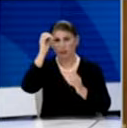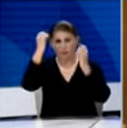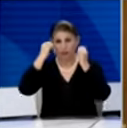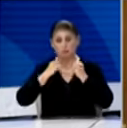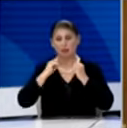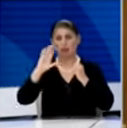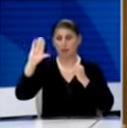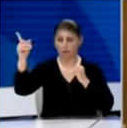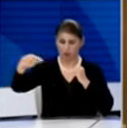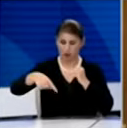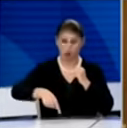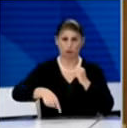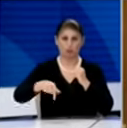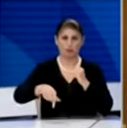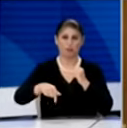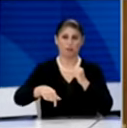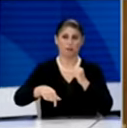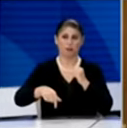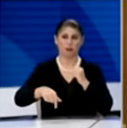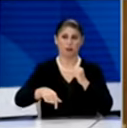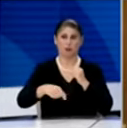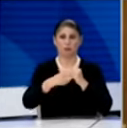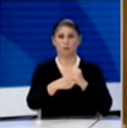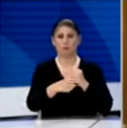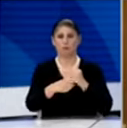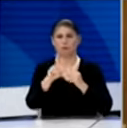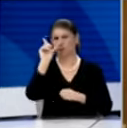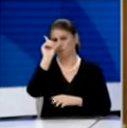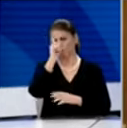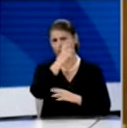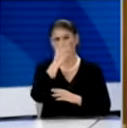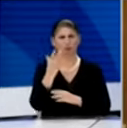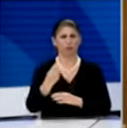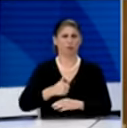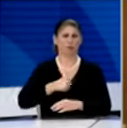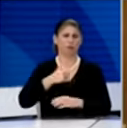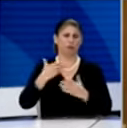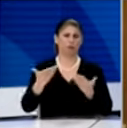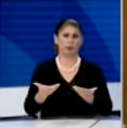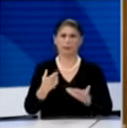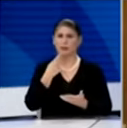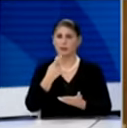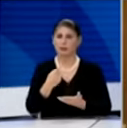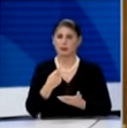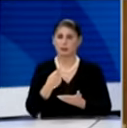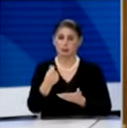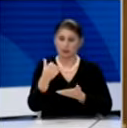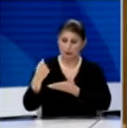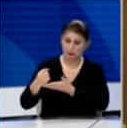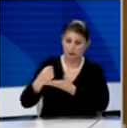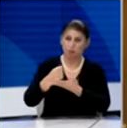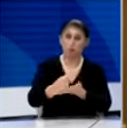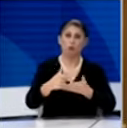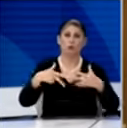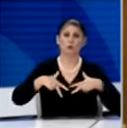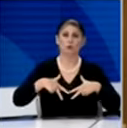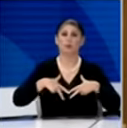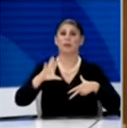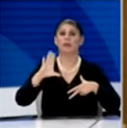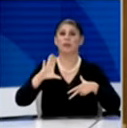θα ερχόσασταν σήμερα με τέτοια ίηση να λέτε οι πόροι του κράτους δεν